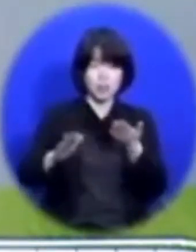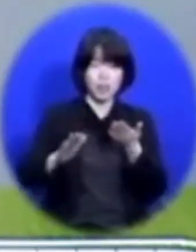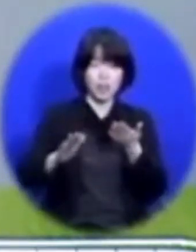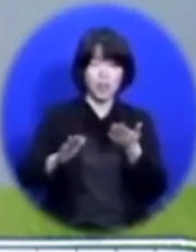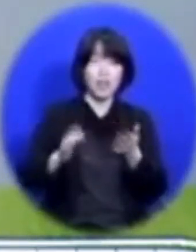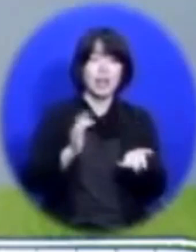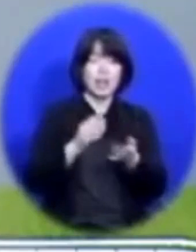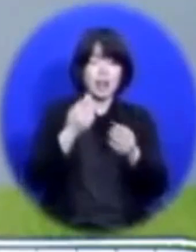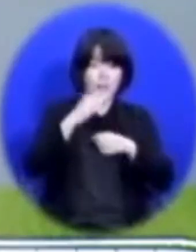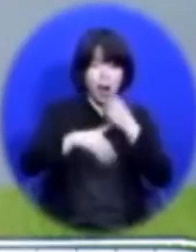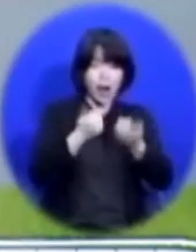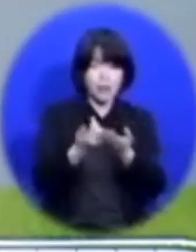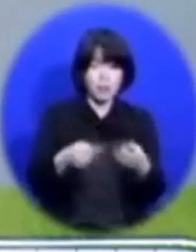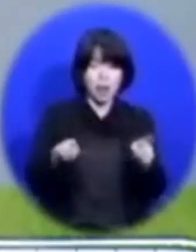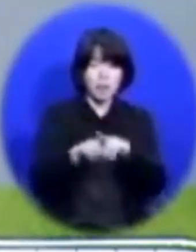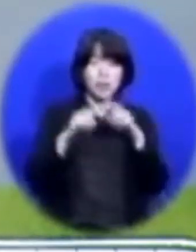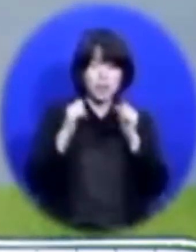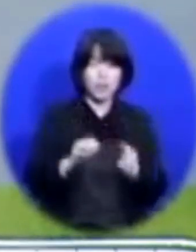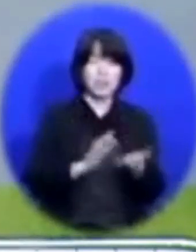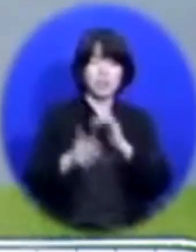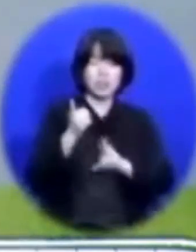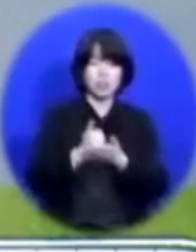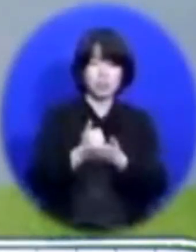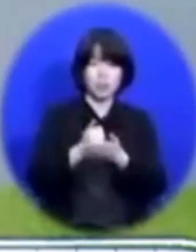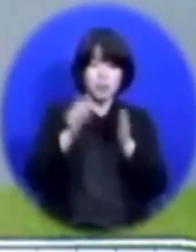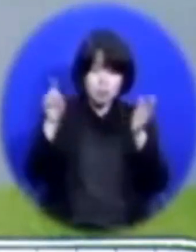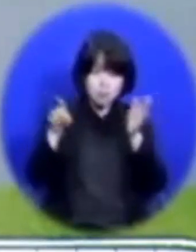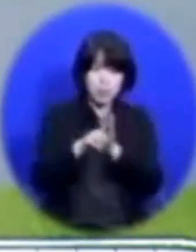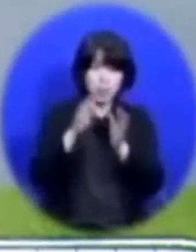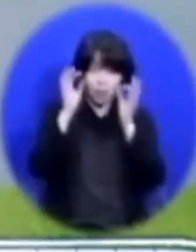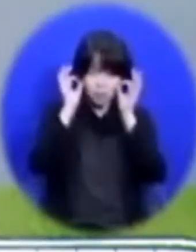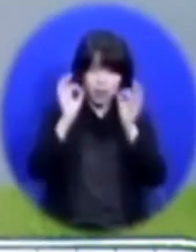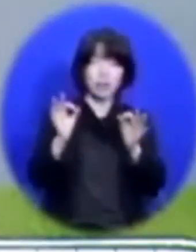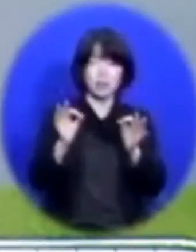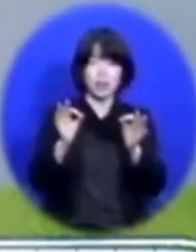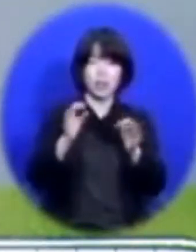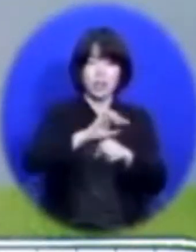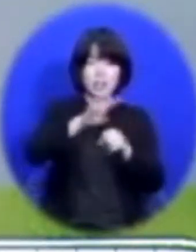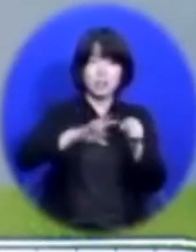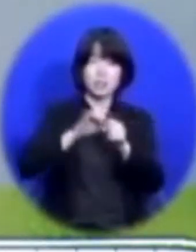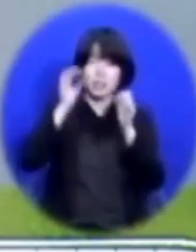예수님을믿으십시오.제가 이렇게말씀드리는이유는,제가"